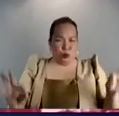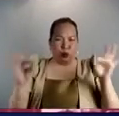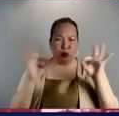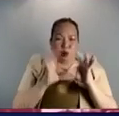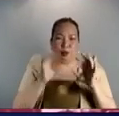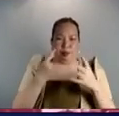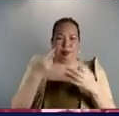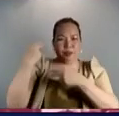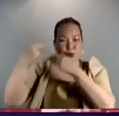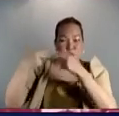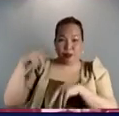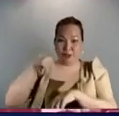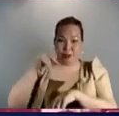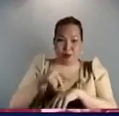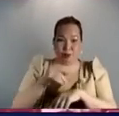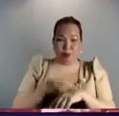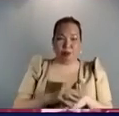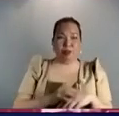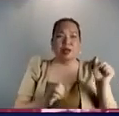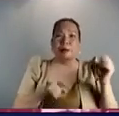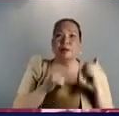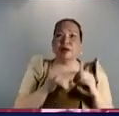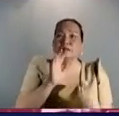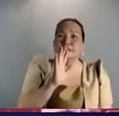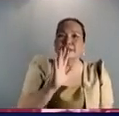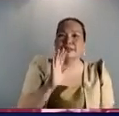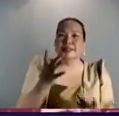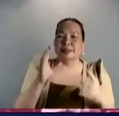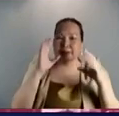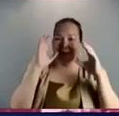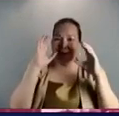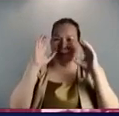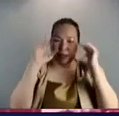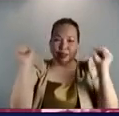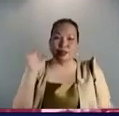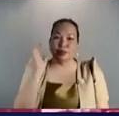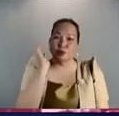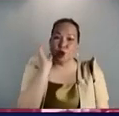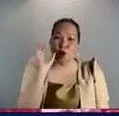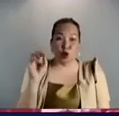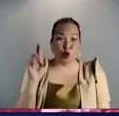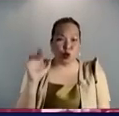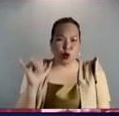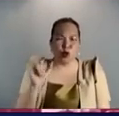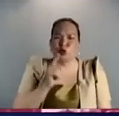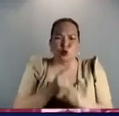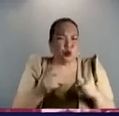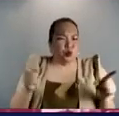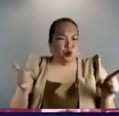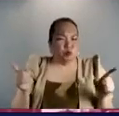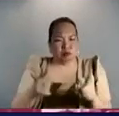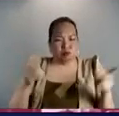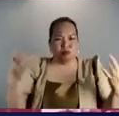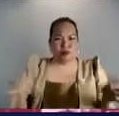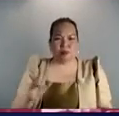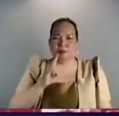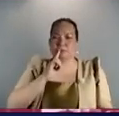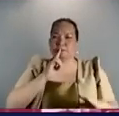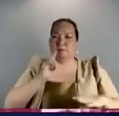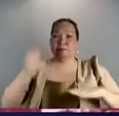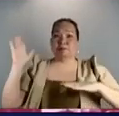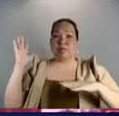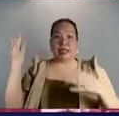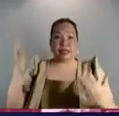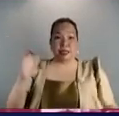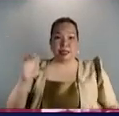kay Pangulong Cory Aquino, sabi nga ito yung pinakamaikling panunumpa, inaugural address na ginawa niya. Sa Club Filipino. Dahil diba?